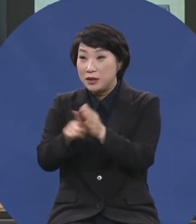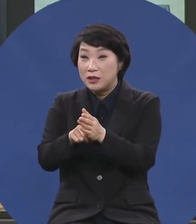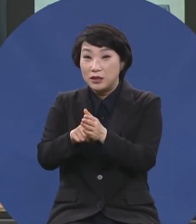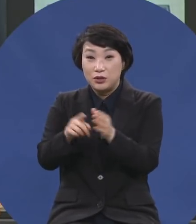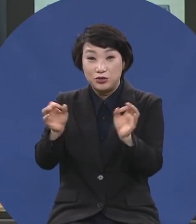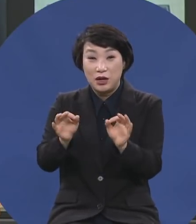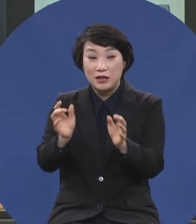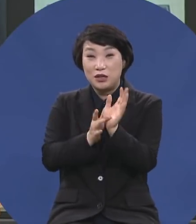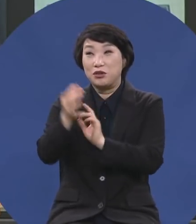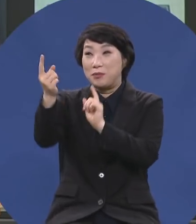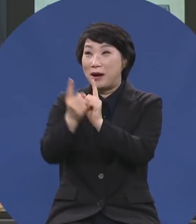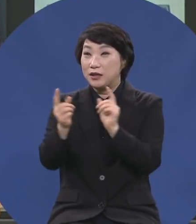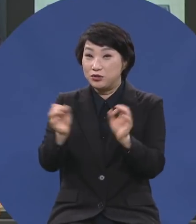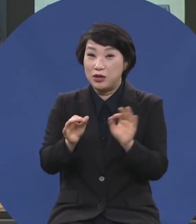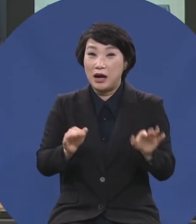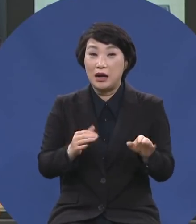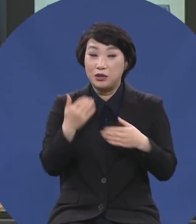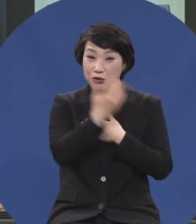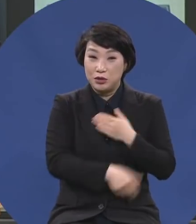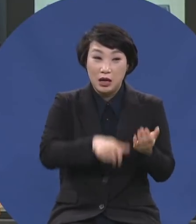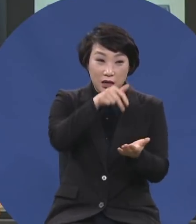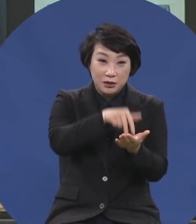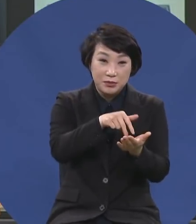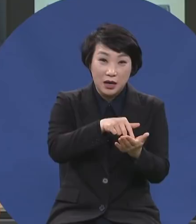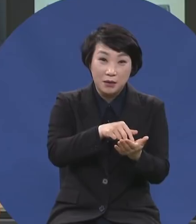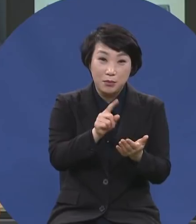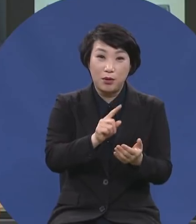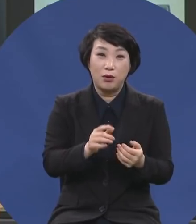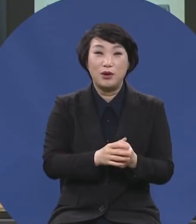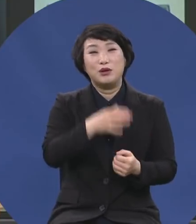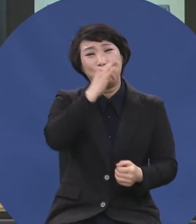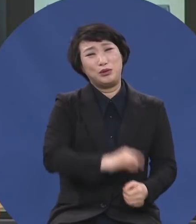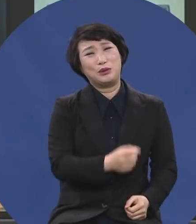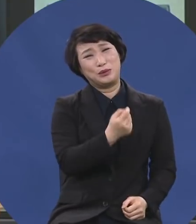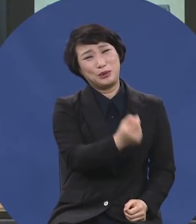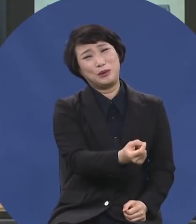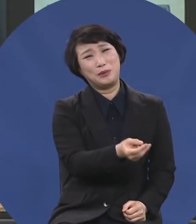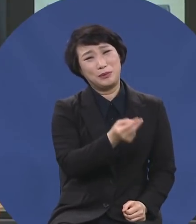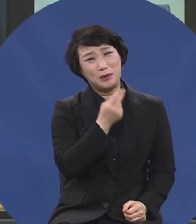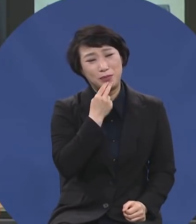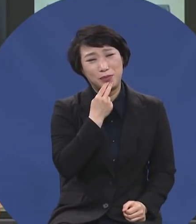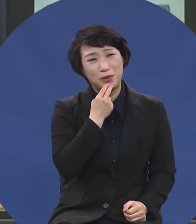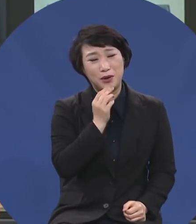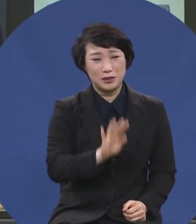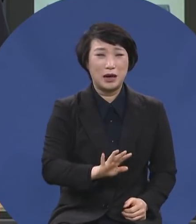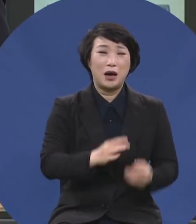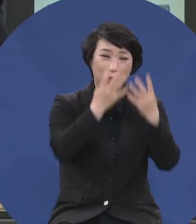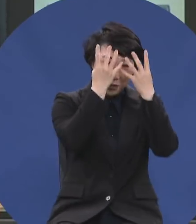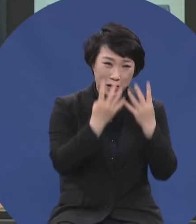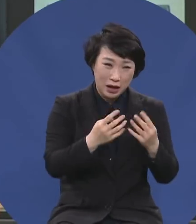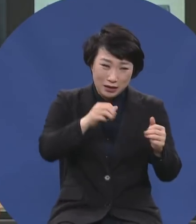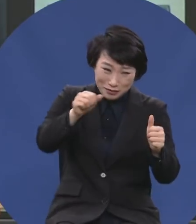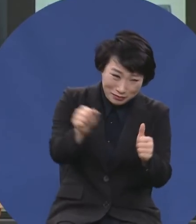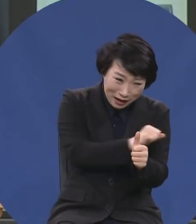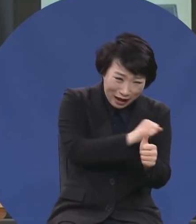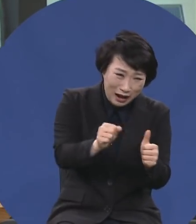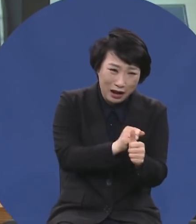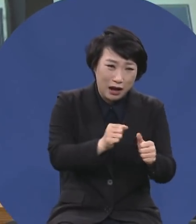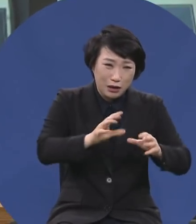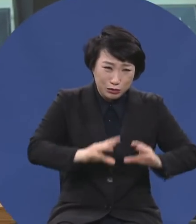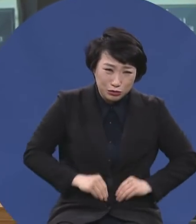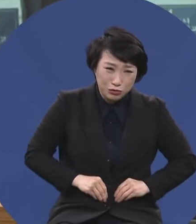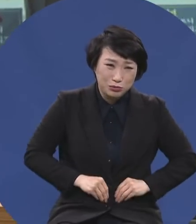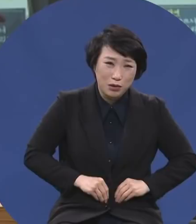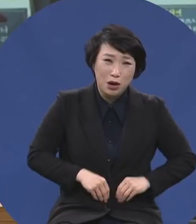예수 만나는 순간에 육으로는 전혀 유익이 없는 옥에 갇혀 두들겨 맞아